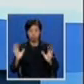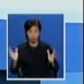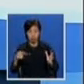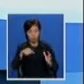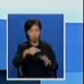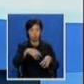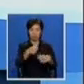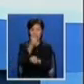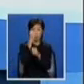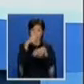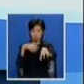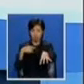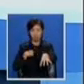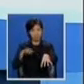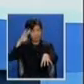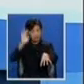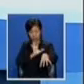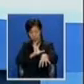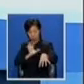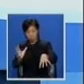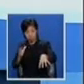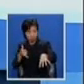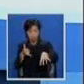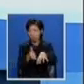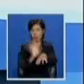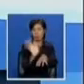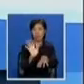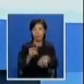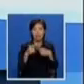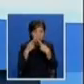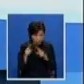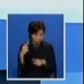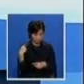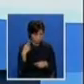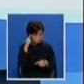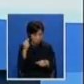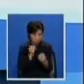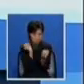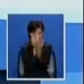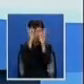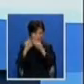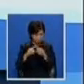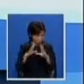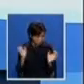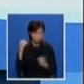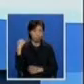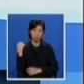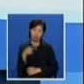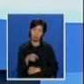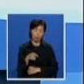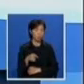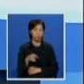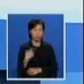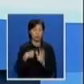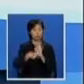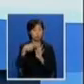นุมหลักเลยแต่ก็ทำให้เกิดเหตุการณ์ที่ทำให้เกิดความสูญเสียค่อนข้างที่จะมากเหตุผลตรงนี้ครับก็อยาก